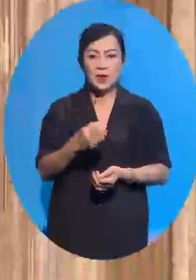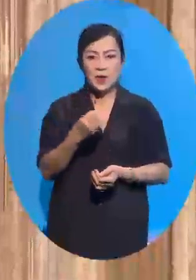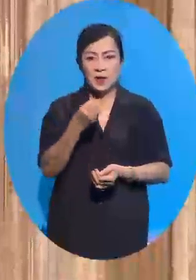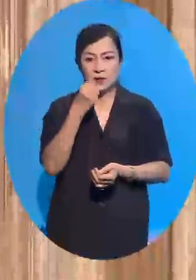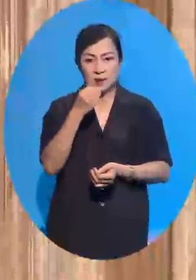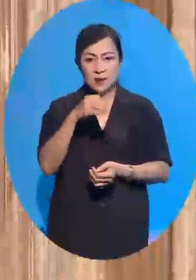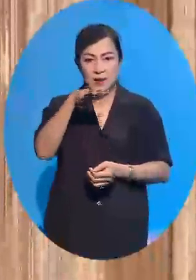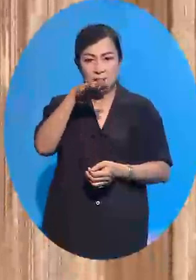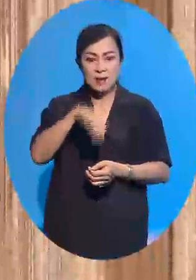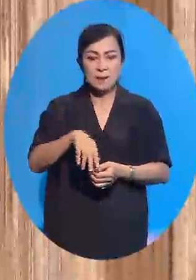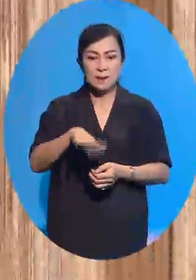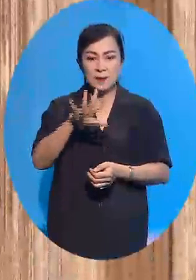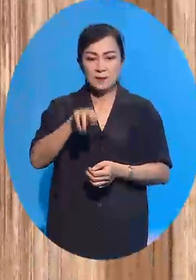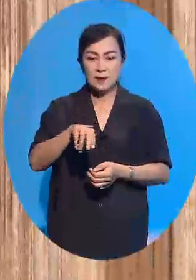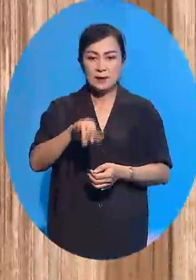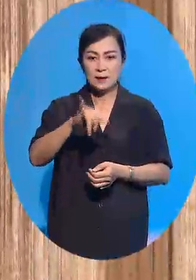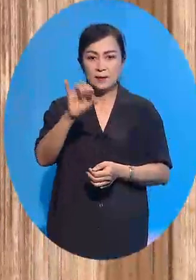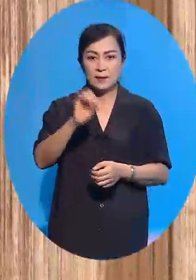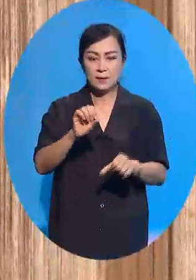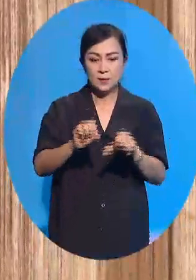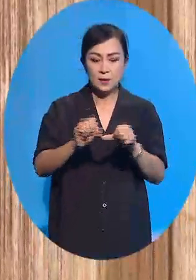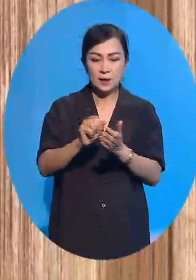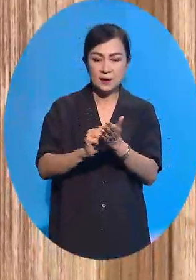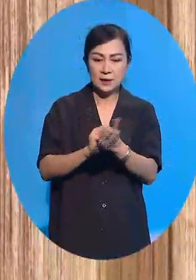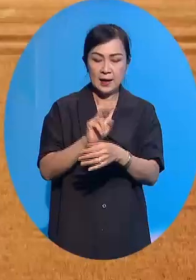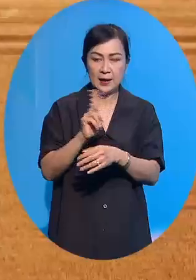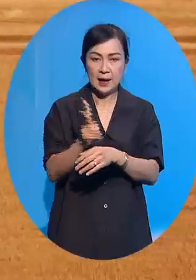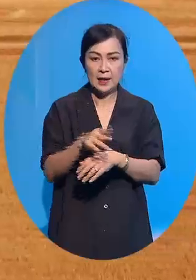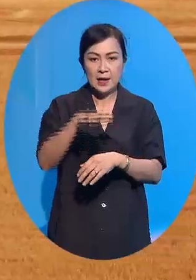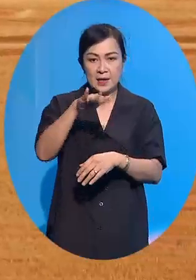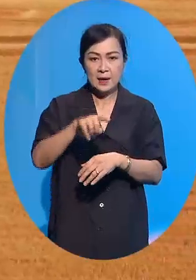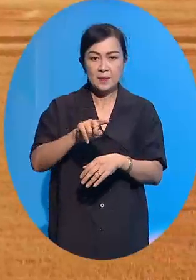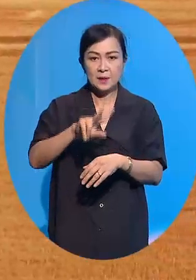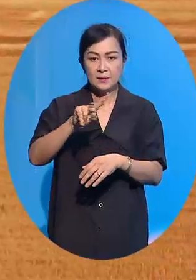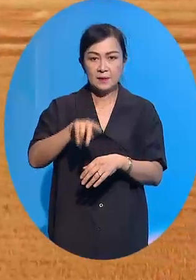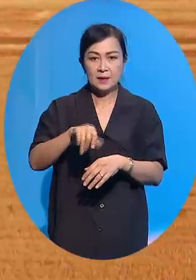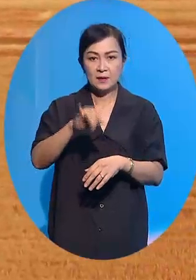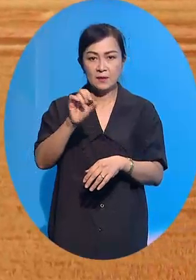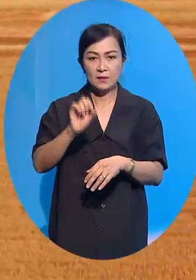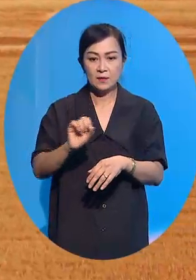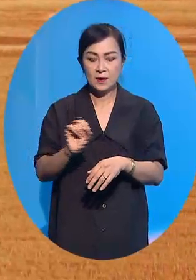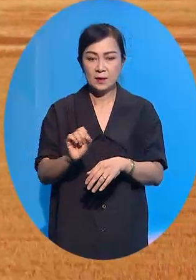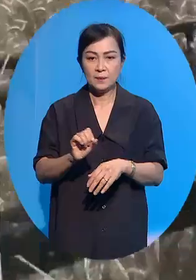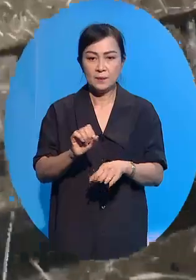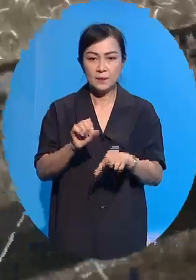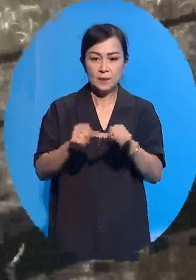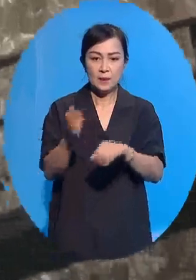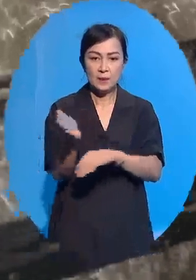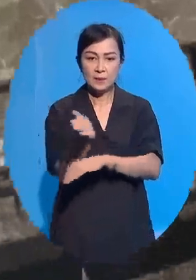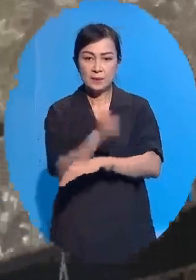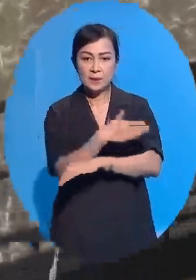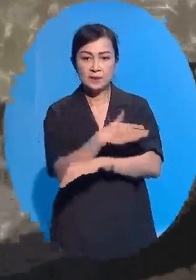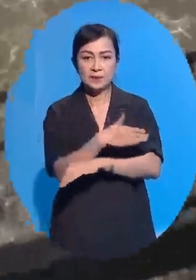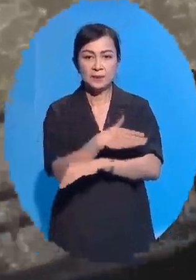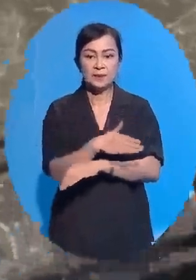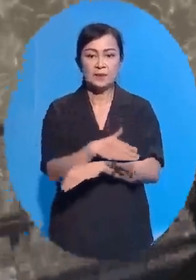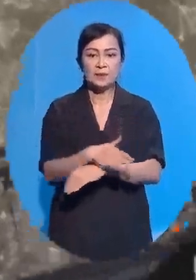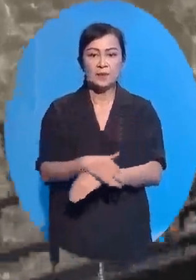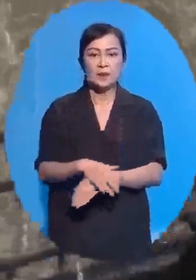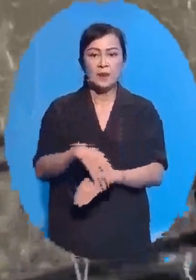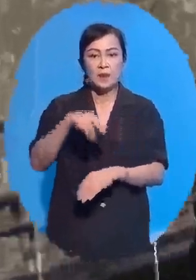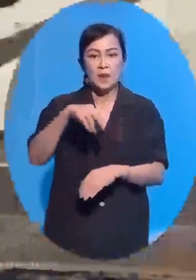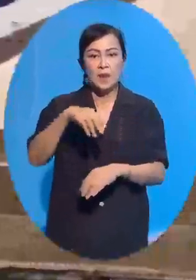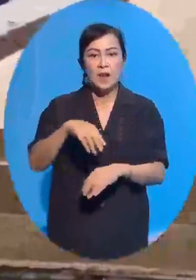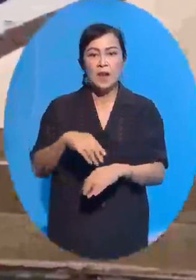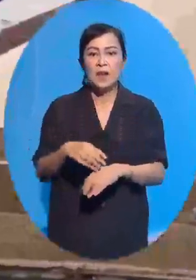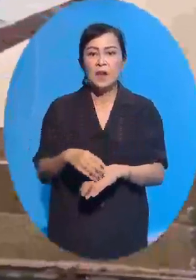thực, đã giảm 5,6% so với tháng 2 và giảm 18,6% so với cùng kỳ năm ngoái. Trong số các loại ngũ cốc